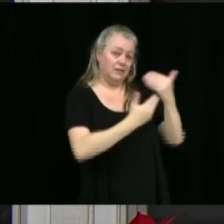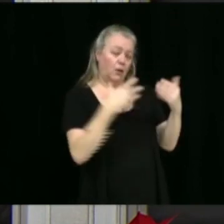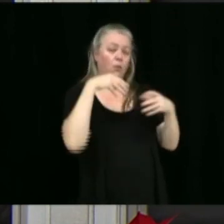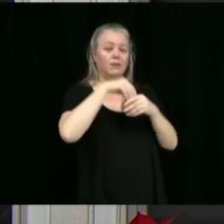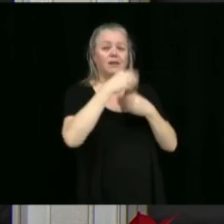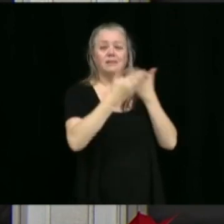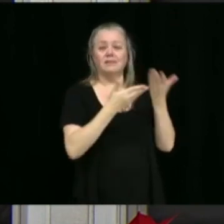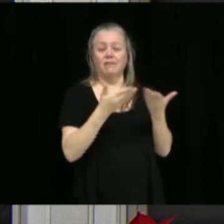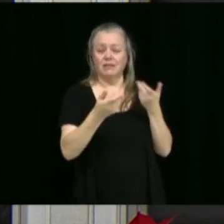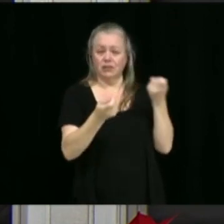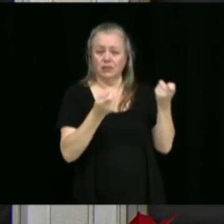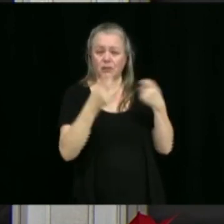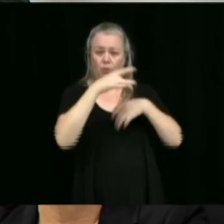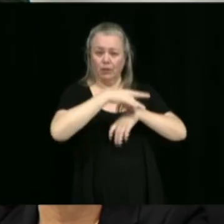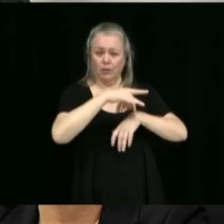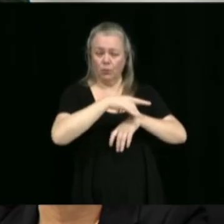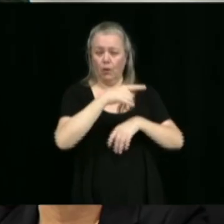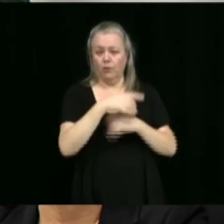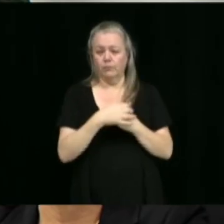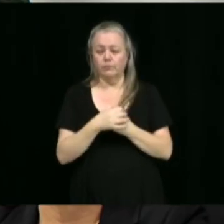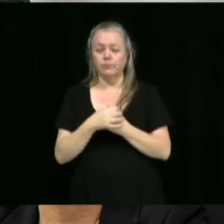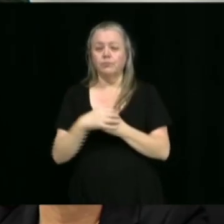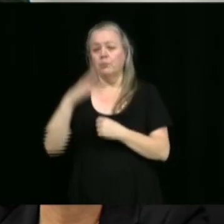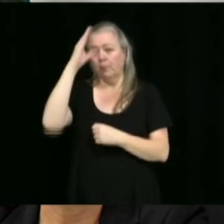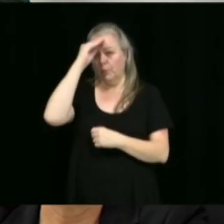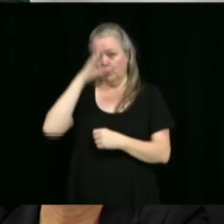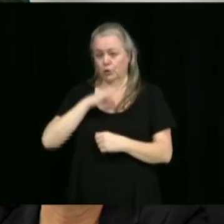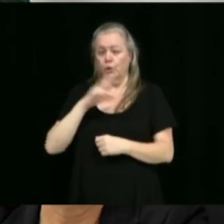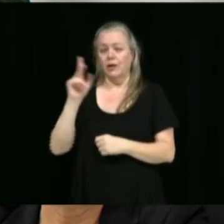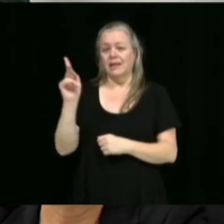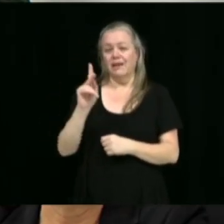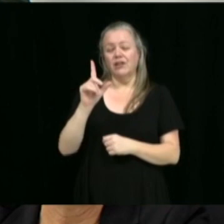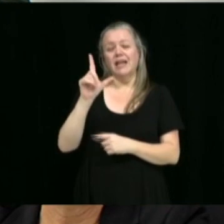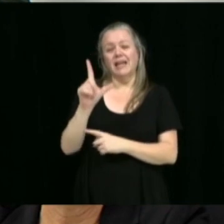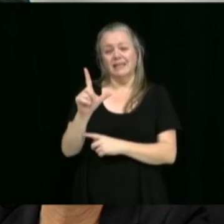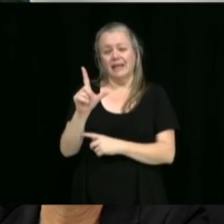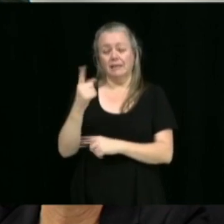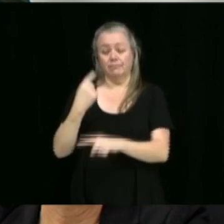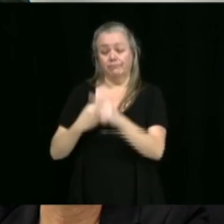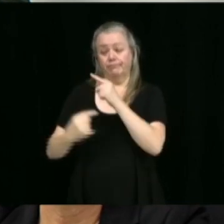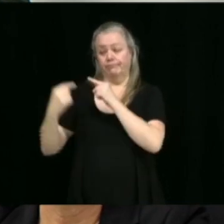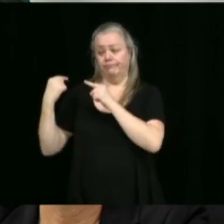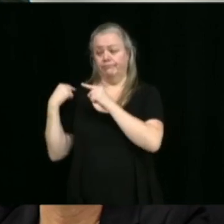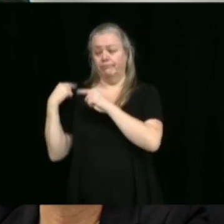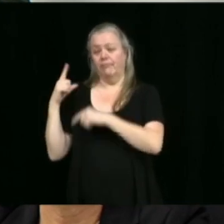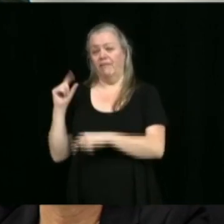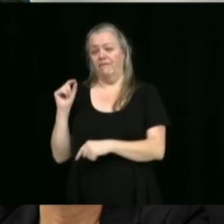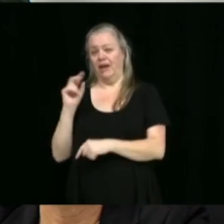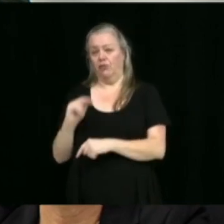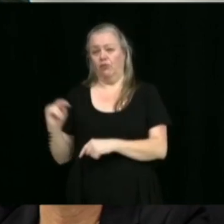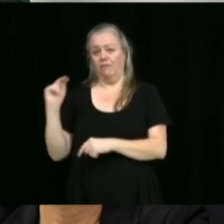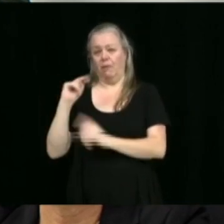de la gestion du territoire. Il s'agit de procéder à l'embauche de M. Kevin Lanteigne rétroactivement au 20 novembre 2023.